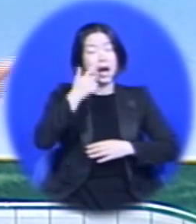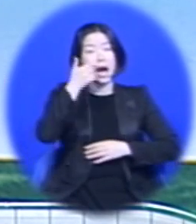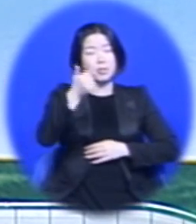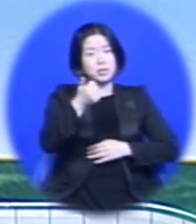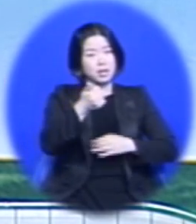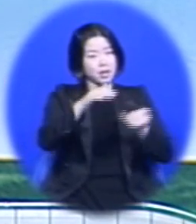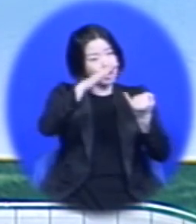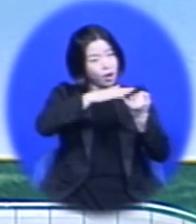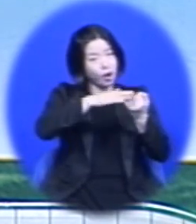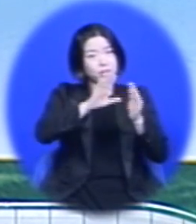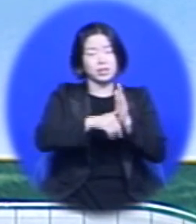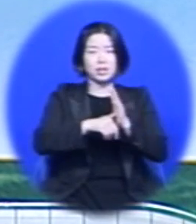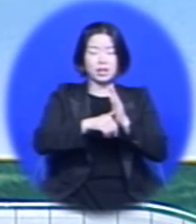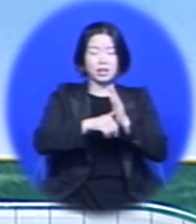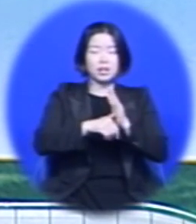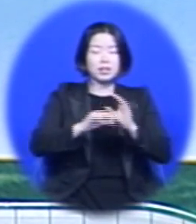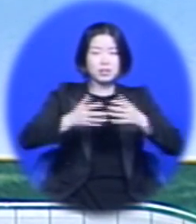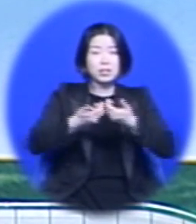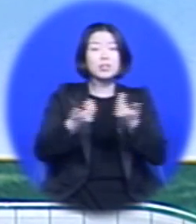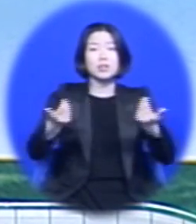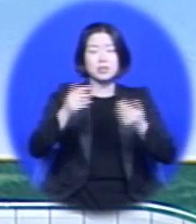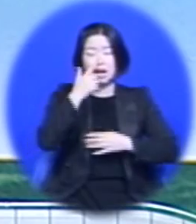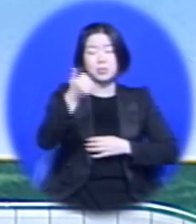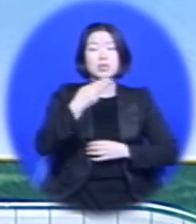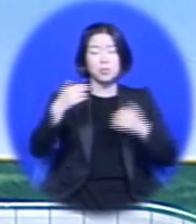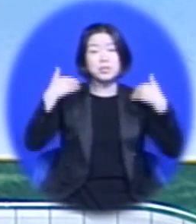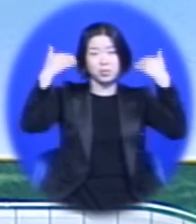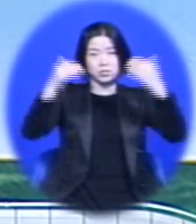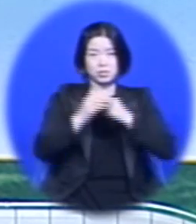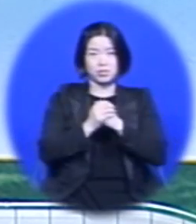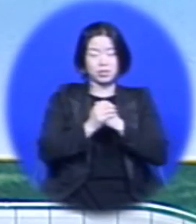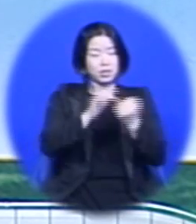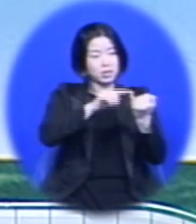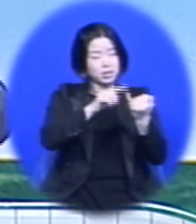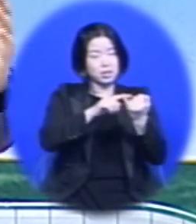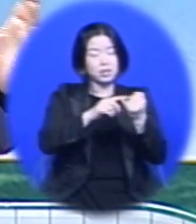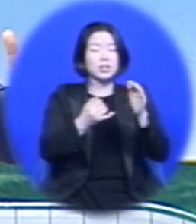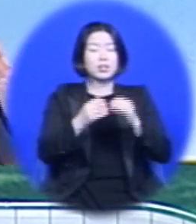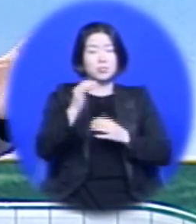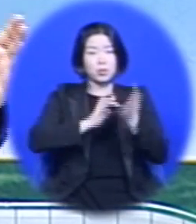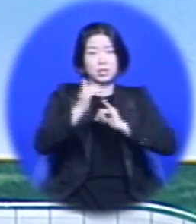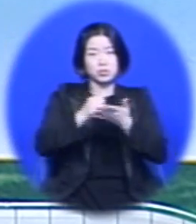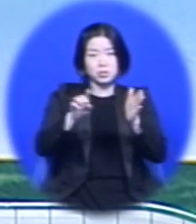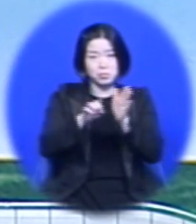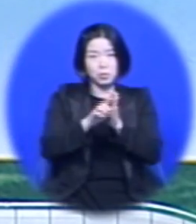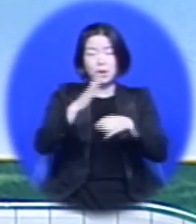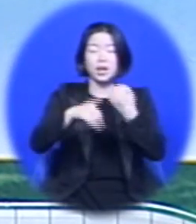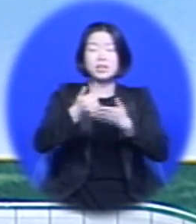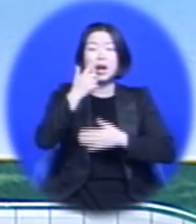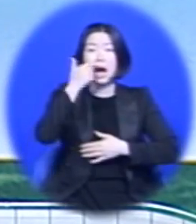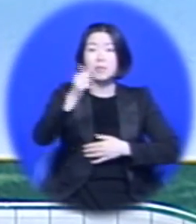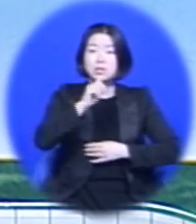세상 떠났습니다. 아버지가 없이 자랐습니다. 이 소녀가 예수님을 믿고 하나님이 아버지라고 하는 말을